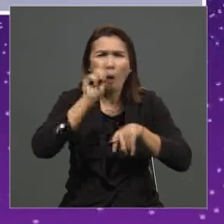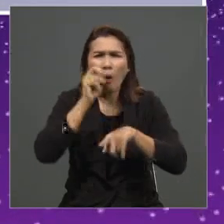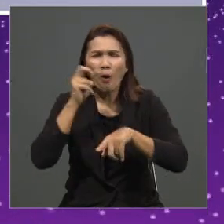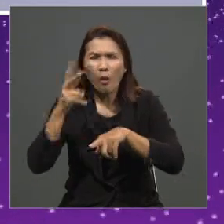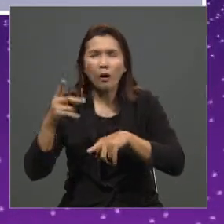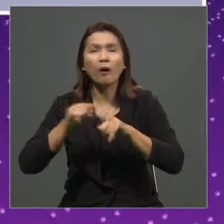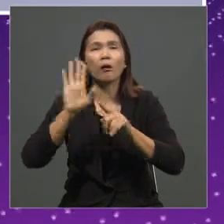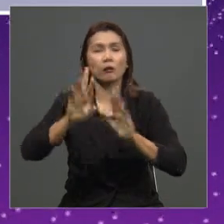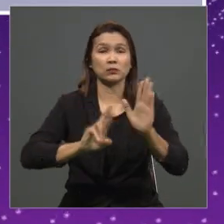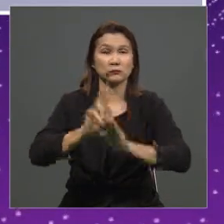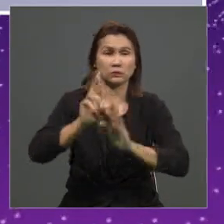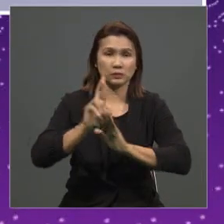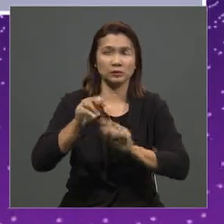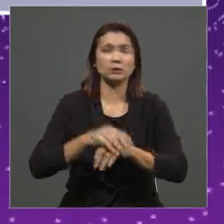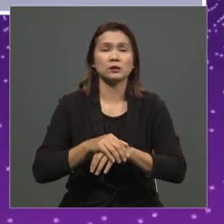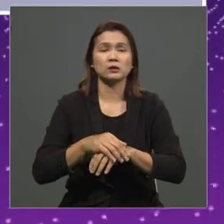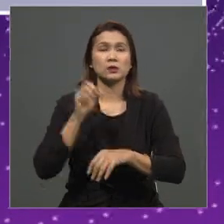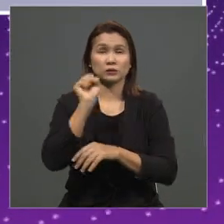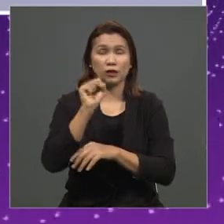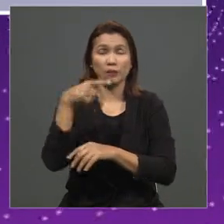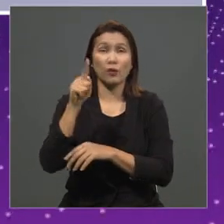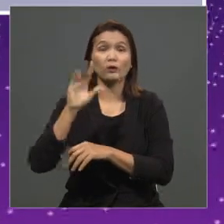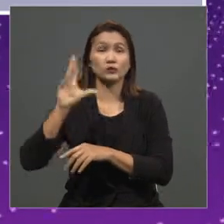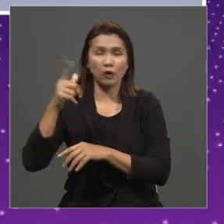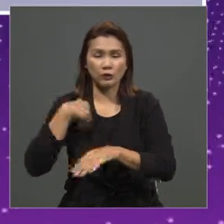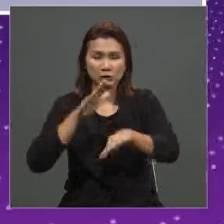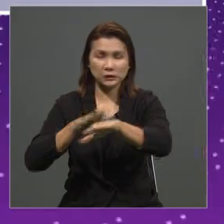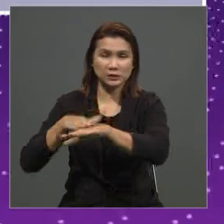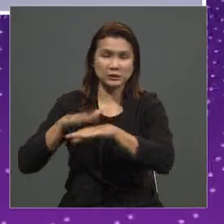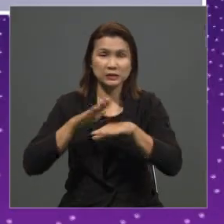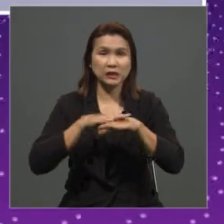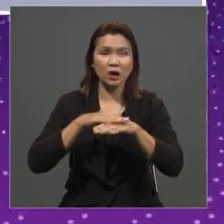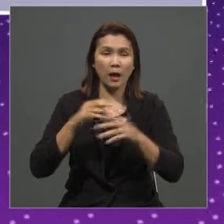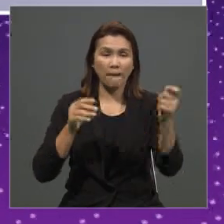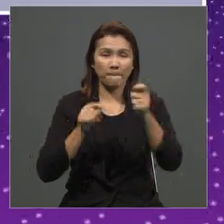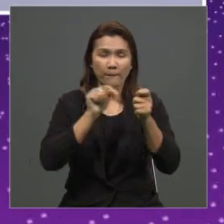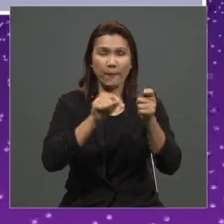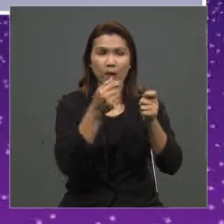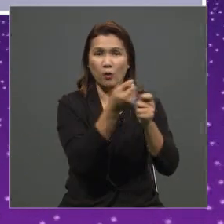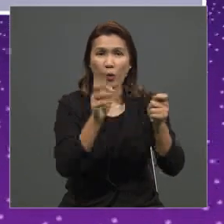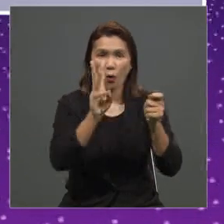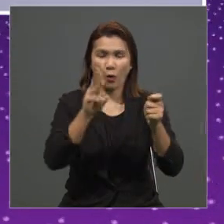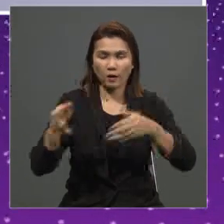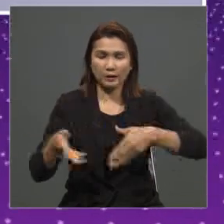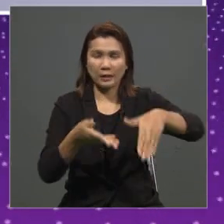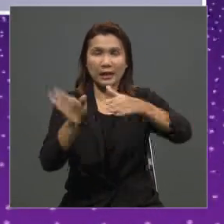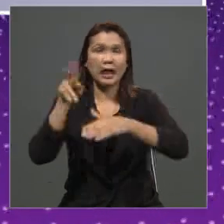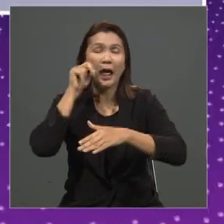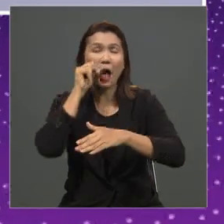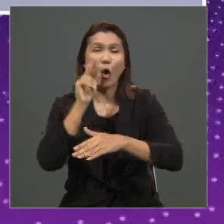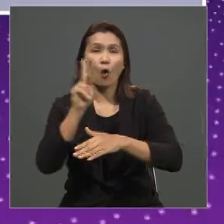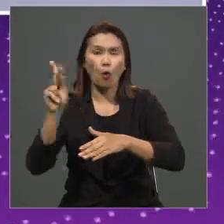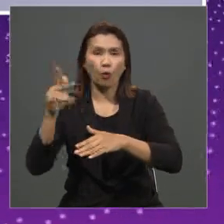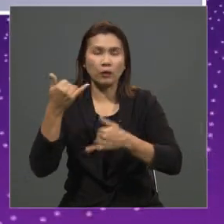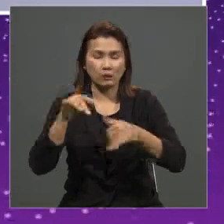เชียงรายค่ะทางสปชก็ออกมาเตือน 6อำเภอริมแม่น้ำกกนะเตรียมรับมือฝนตกหนักยาวไปจนถึงวันที่ 9